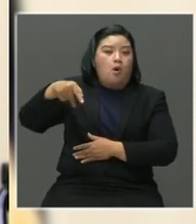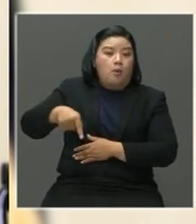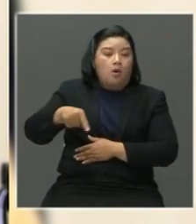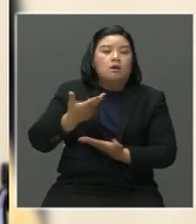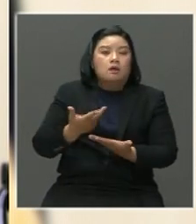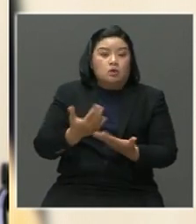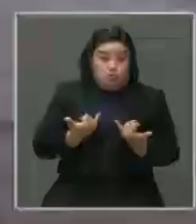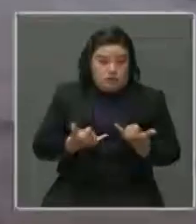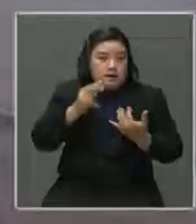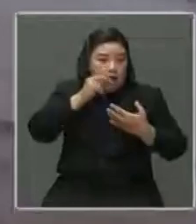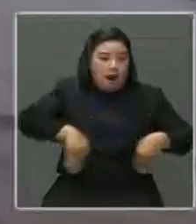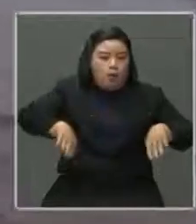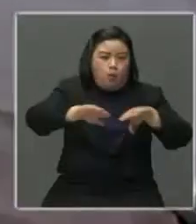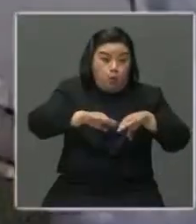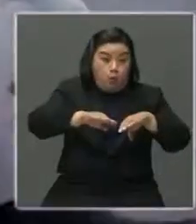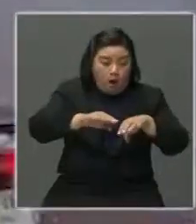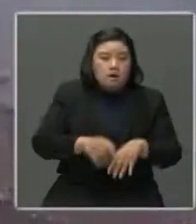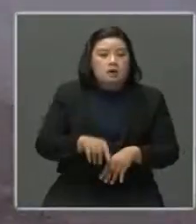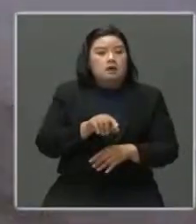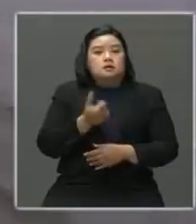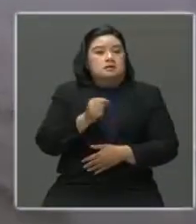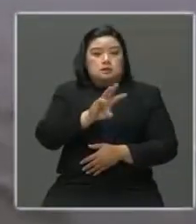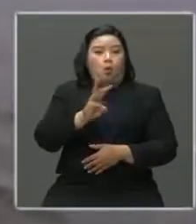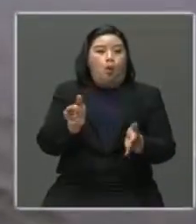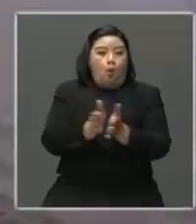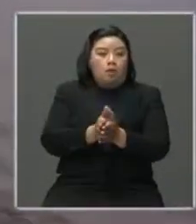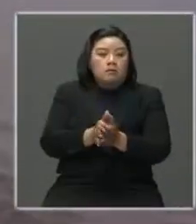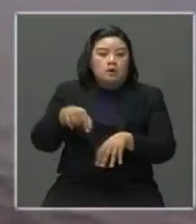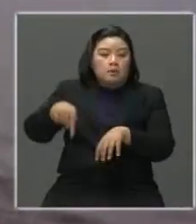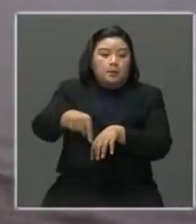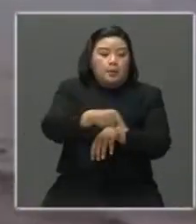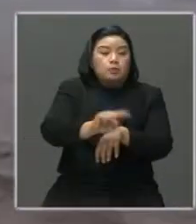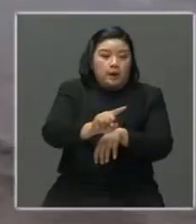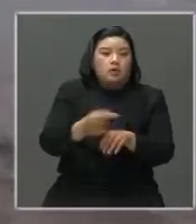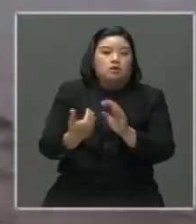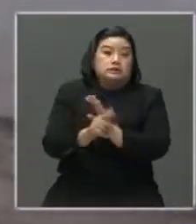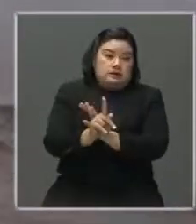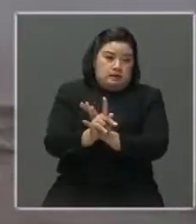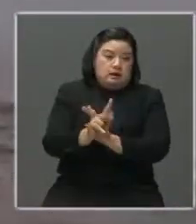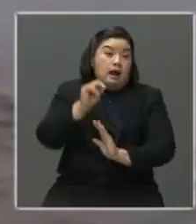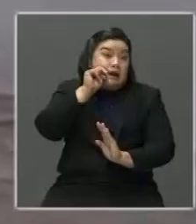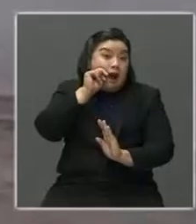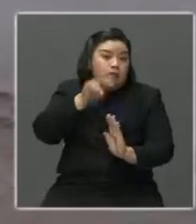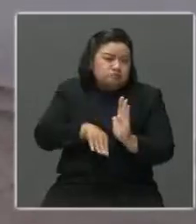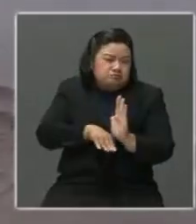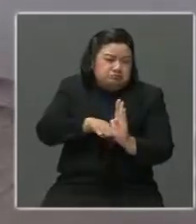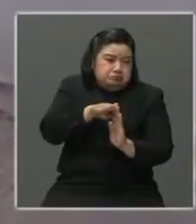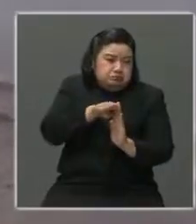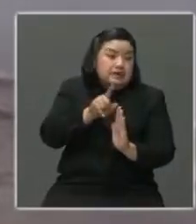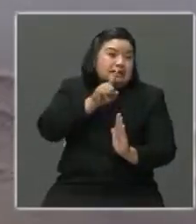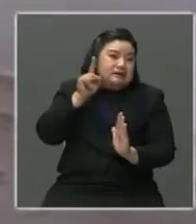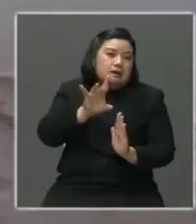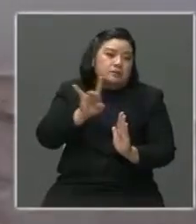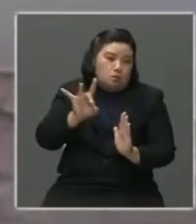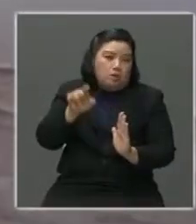องอ่างเก็บน้ำทั้ง16แห่งในพื้นที่จังหวัดศรีสะเกษมีปริมาณน้ำเก็บกักเกินกว่าความจุ 100% แล้วค่ะแล้วจำนวน